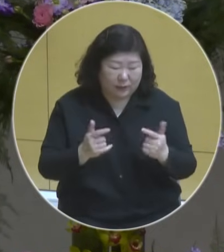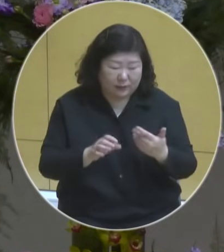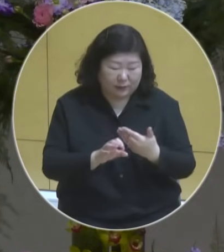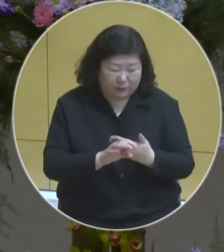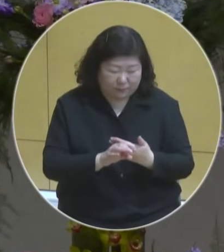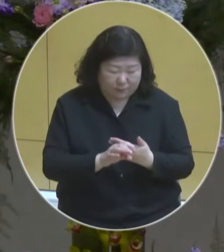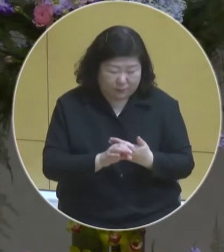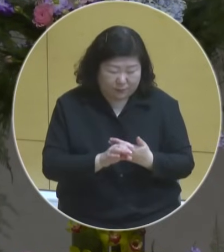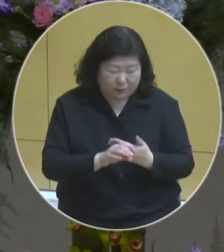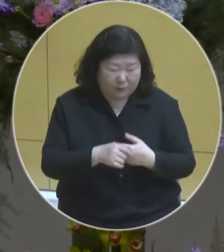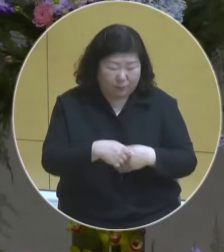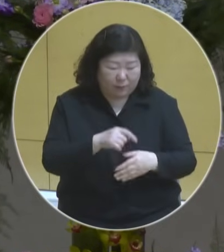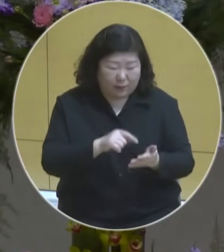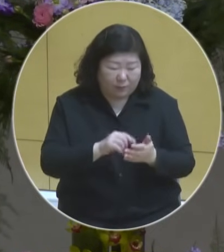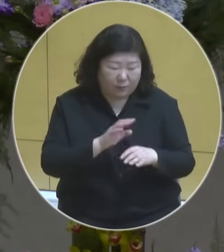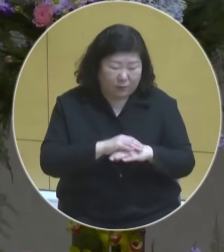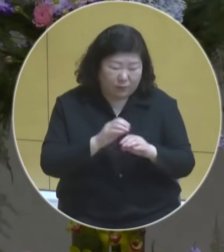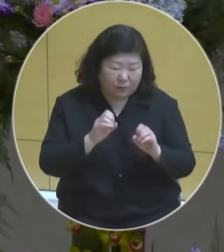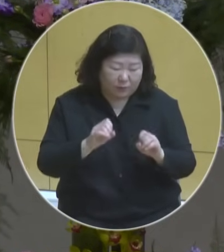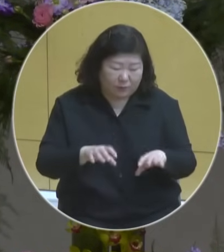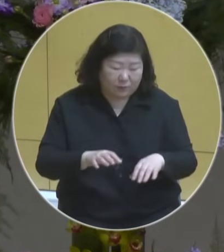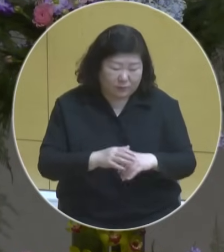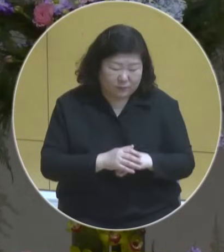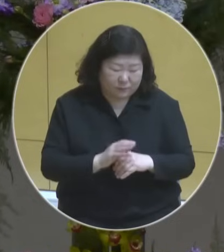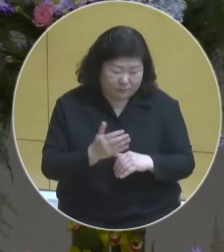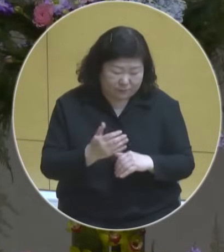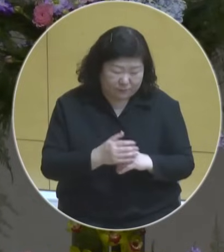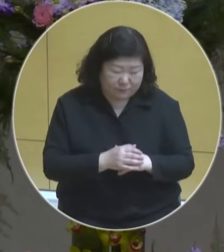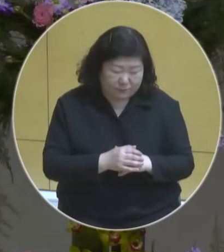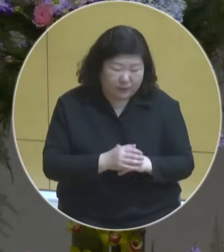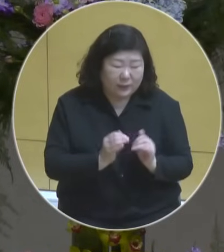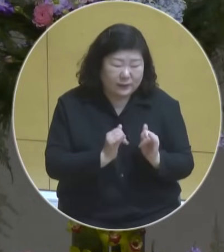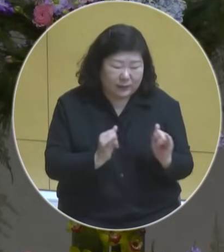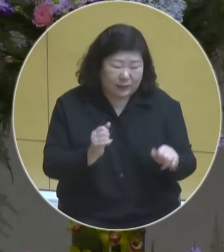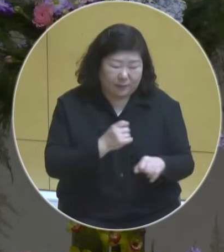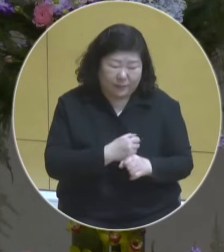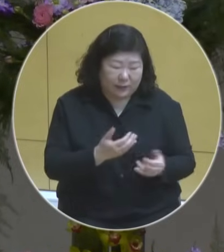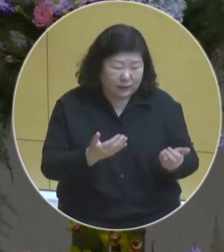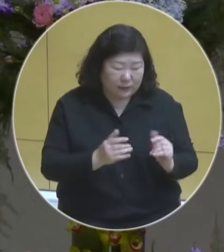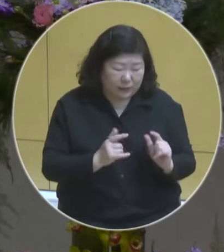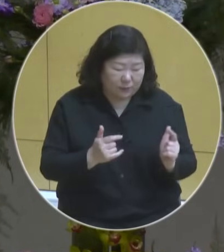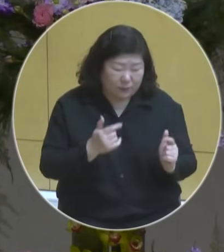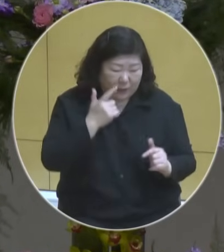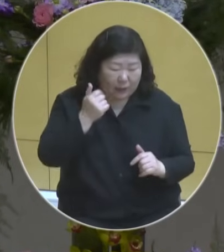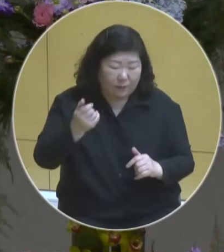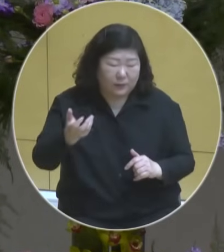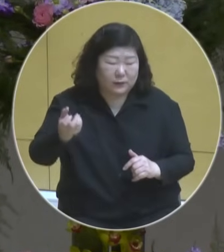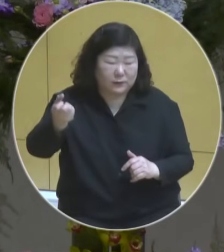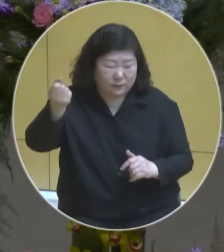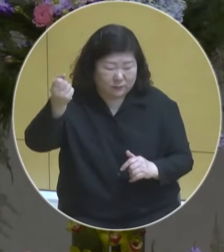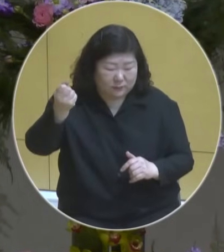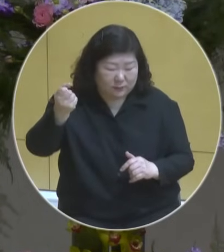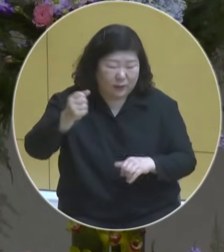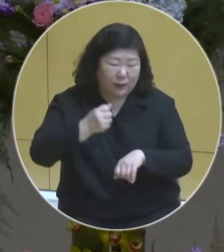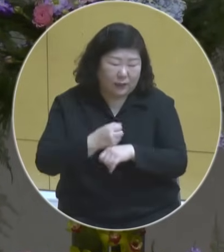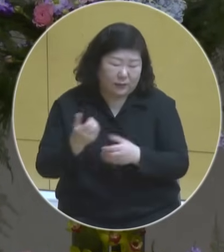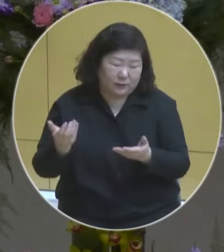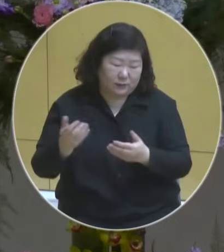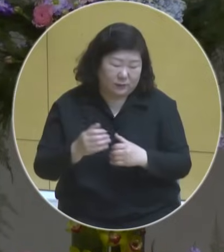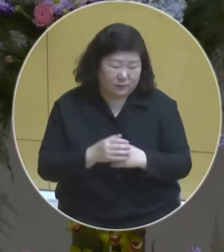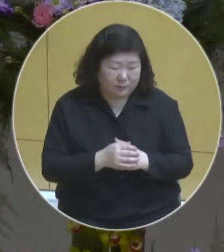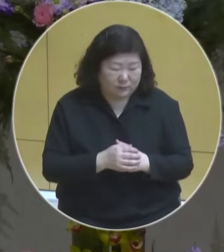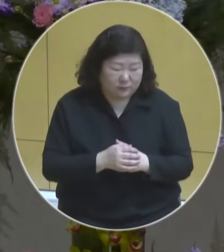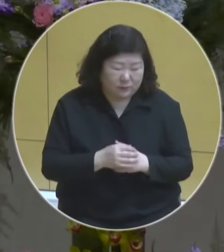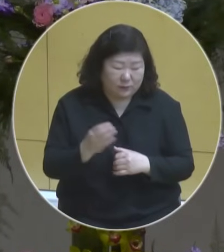우리 마음은 허무하고 허망할 수밖에 없습니다 사람이 할 일이 아니라 아버지께서 하셔야 됩니다 성님